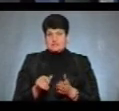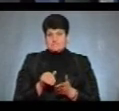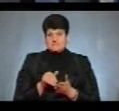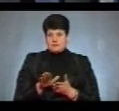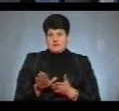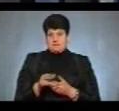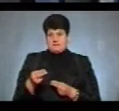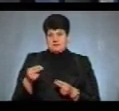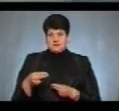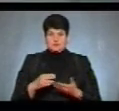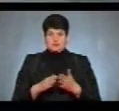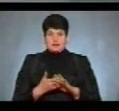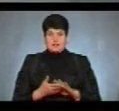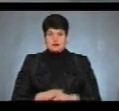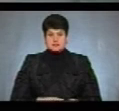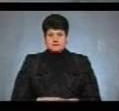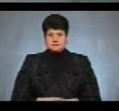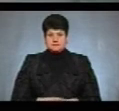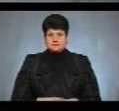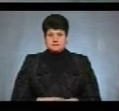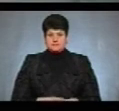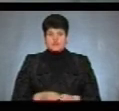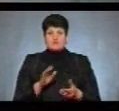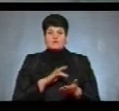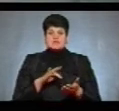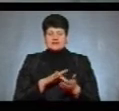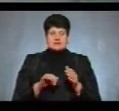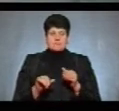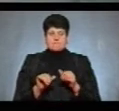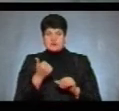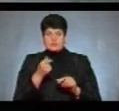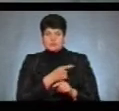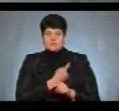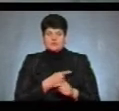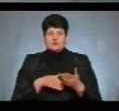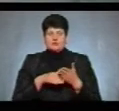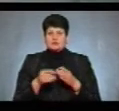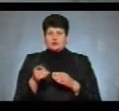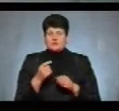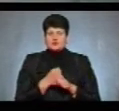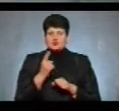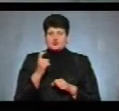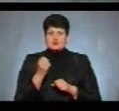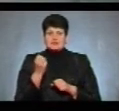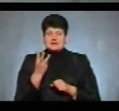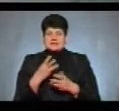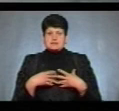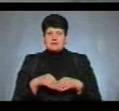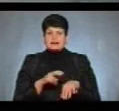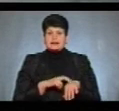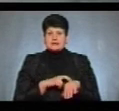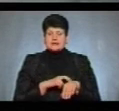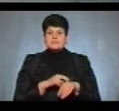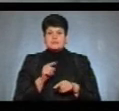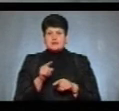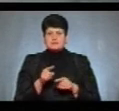відмовляється підписувати декларацію. У Центрі первинної медико-санітарної допомоги Тернополя працює 113 сімейних лікарів. Декларації